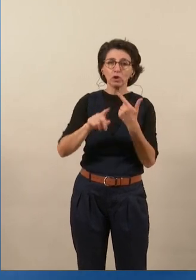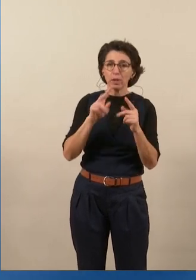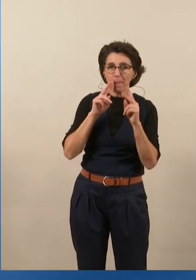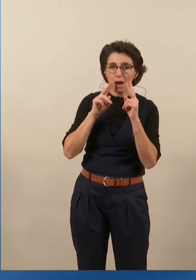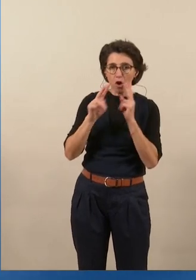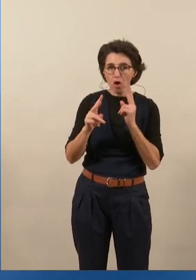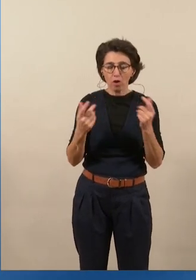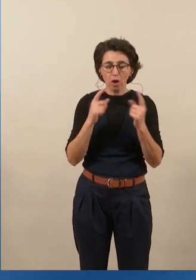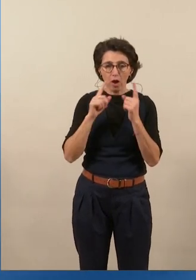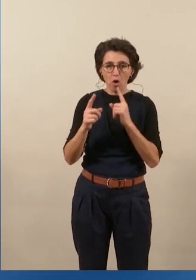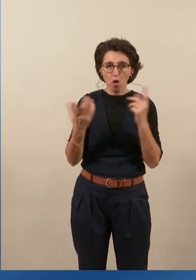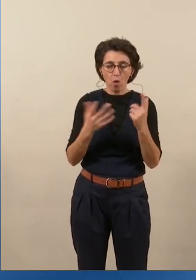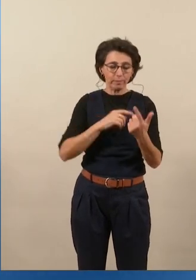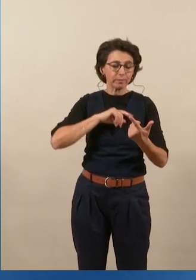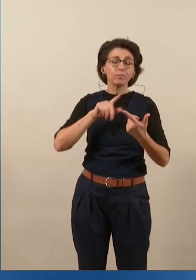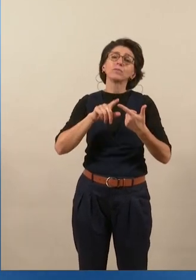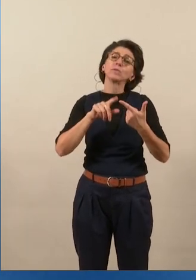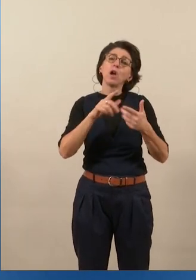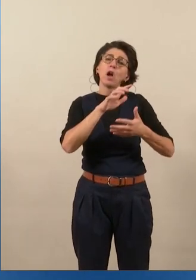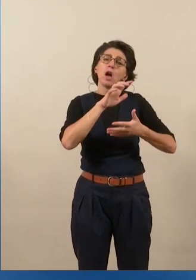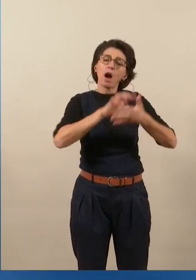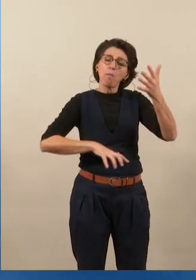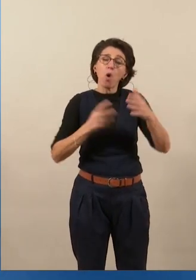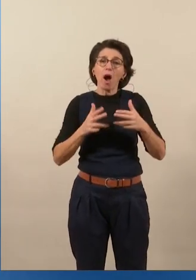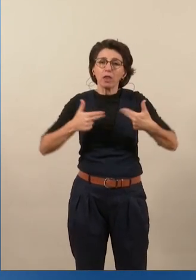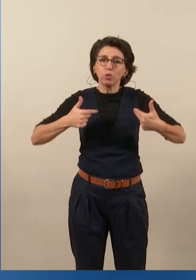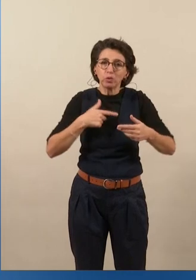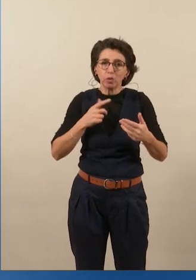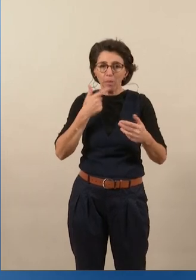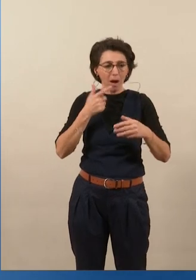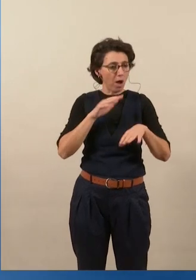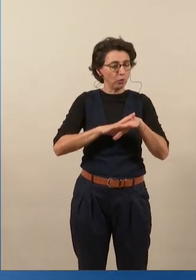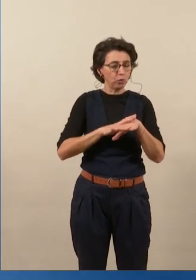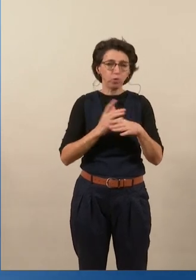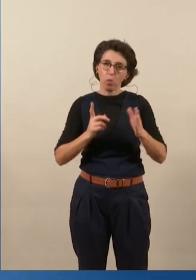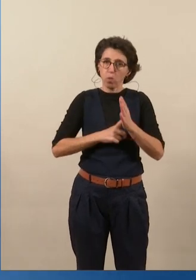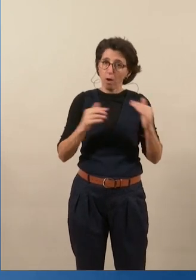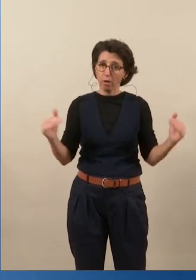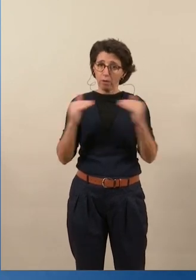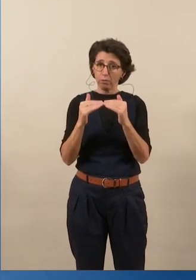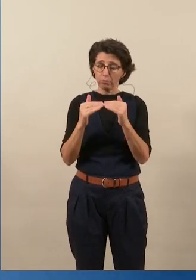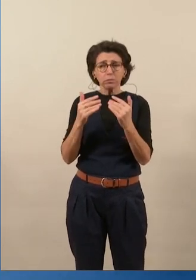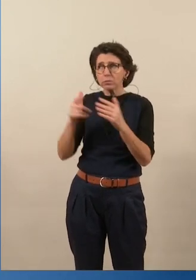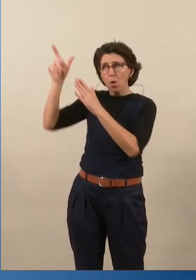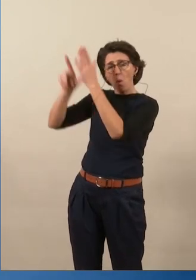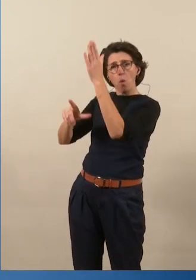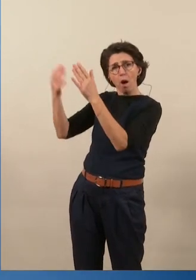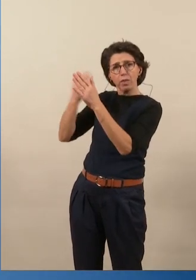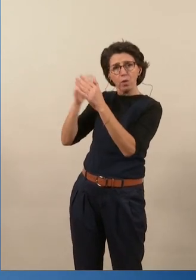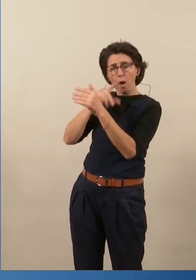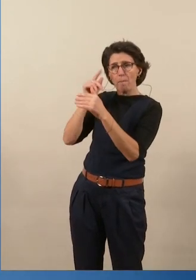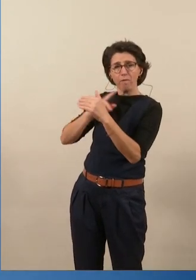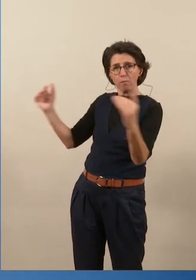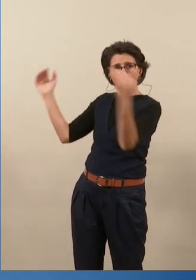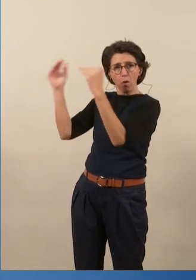rapport vous parlez d'égalité des droits mais entre les hommes et les femmes nous sommes égaux devant la loi nous avons les mêmes